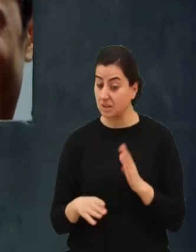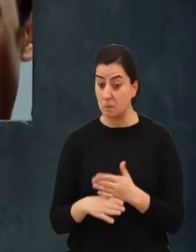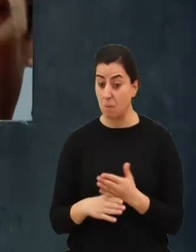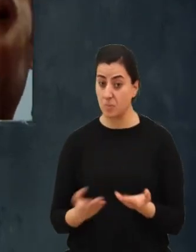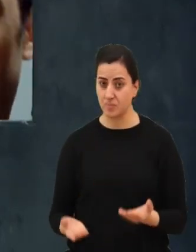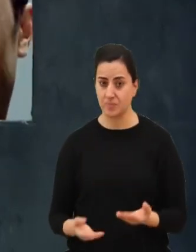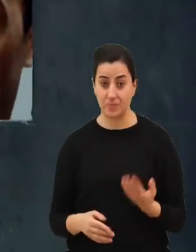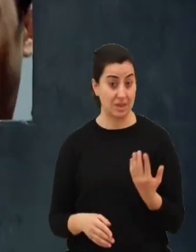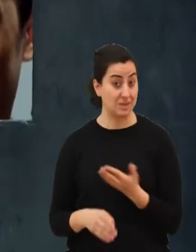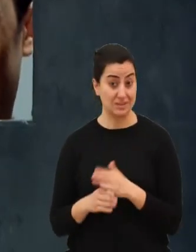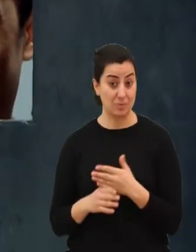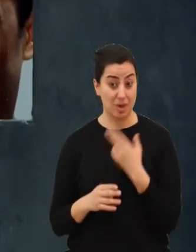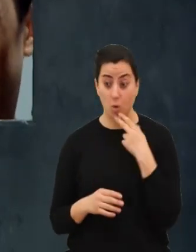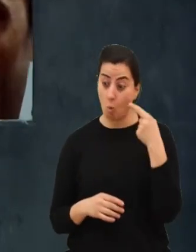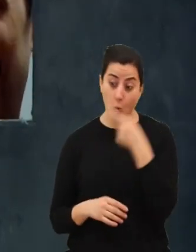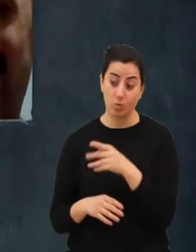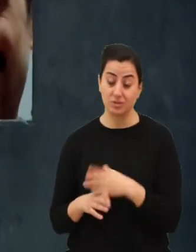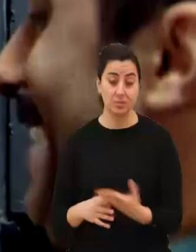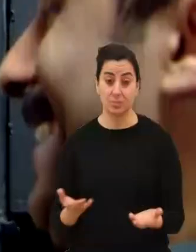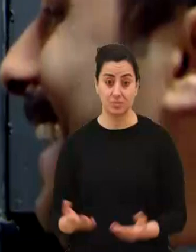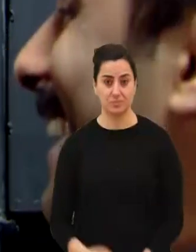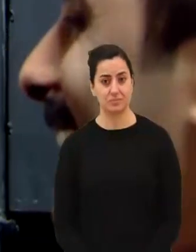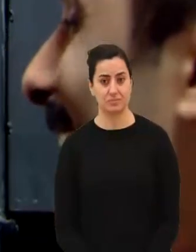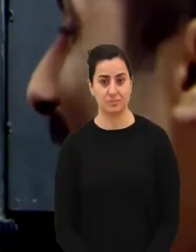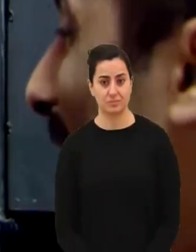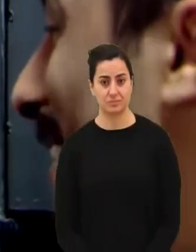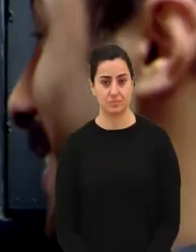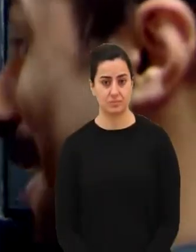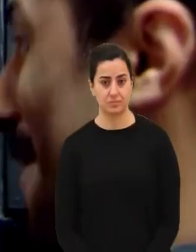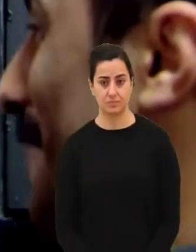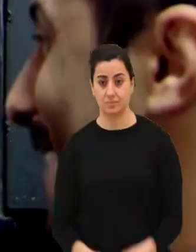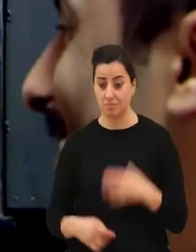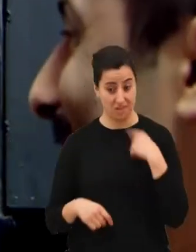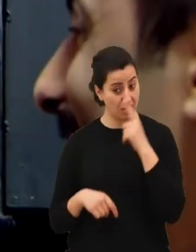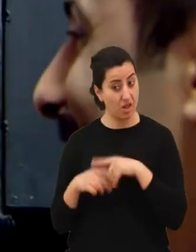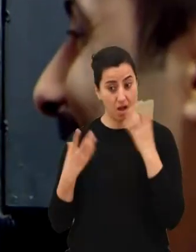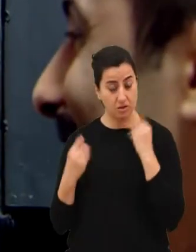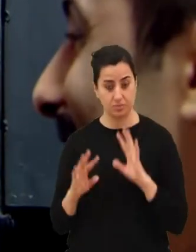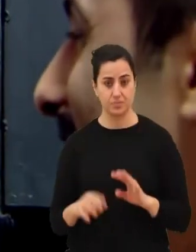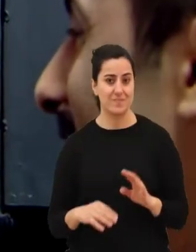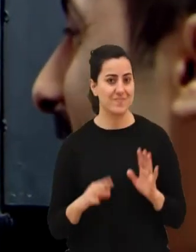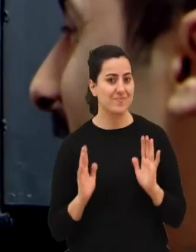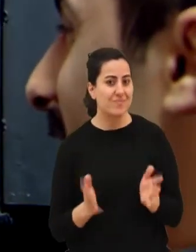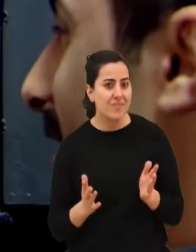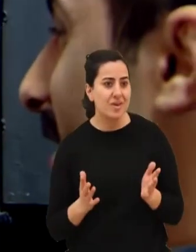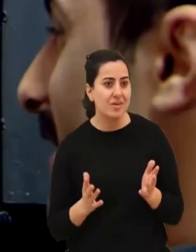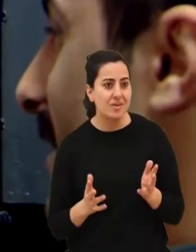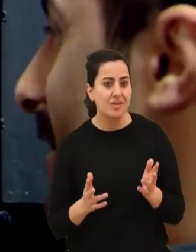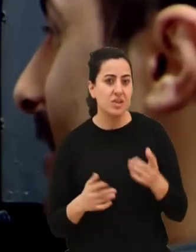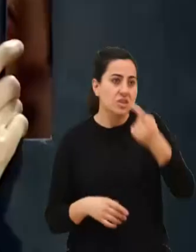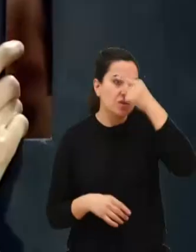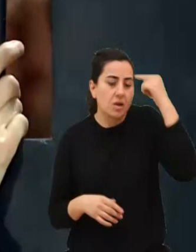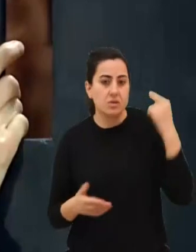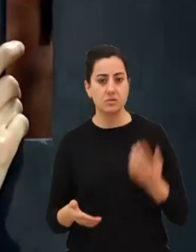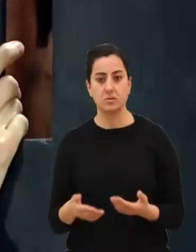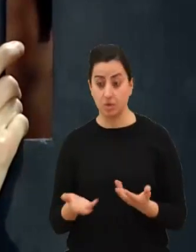acaba? Acaba neden o kadının gözüne vurmuş Pıtık Ali? Hadi. İnanamadım ben açıkçası. Komiserim yani... Kader